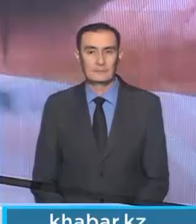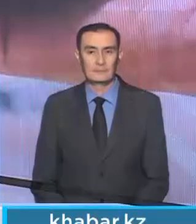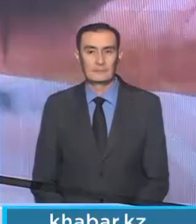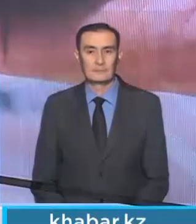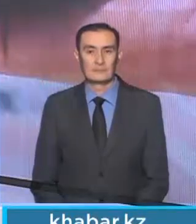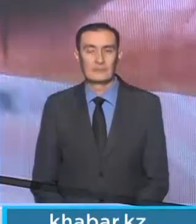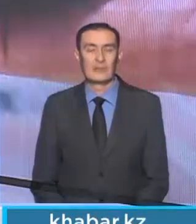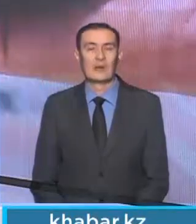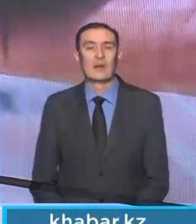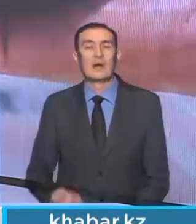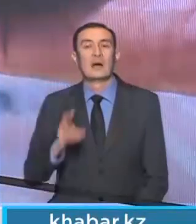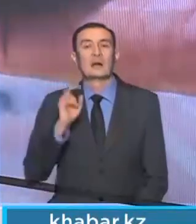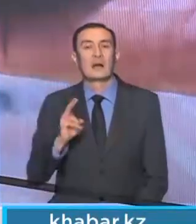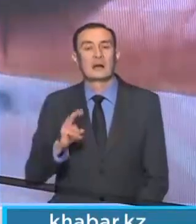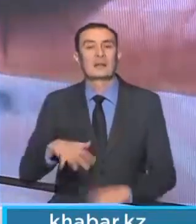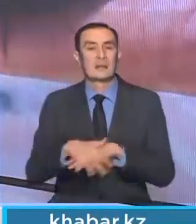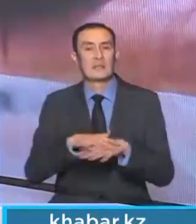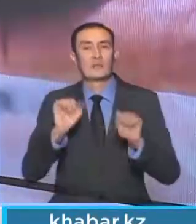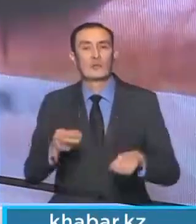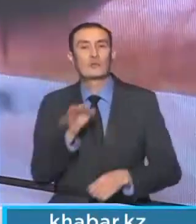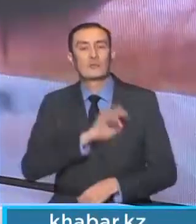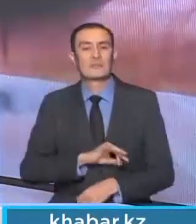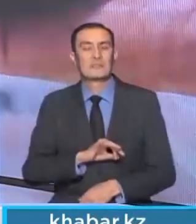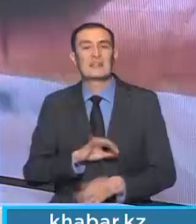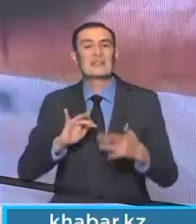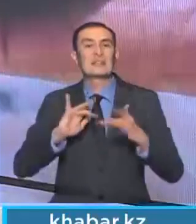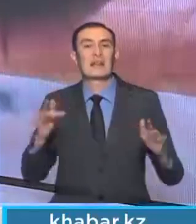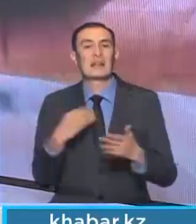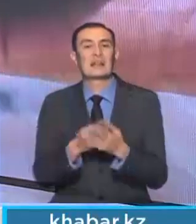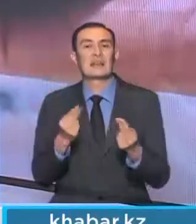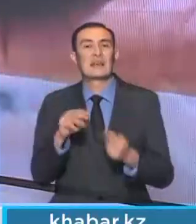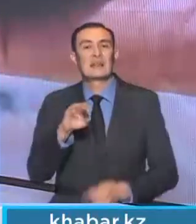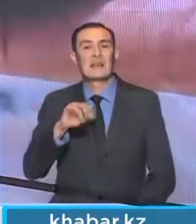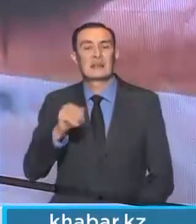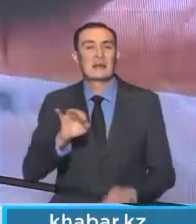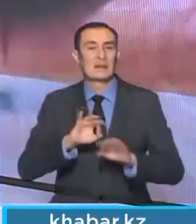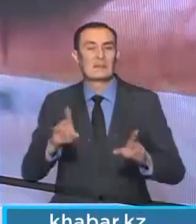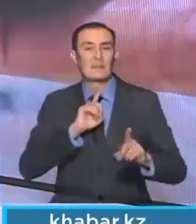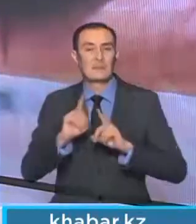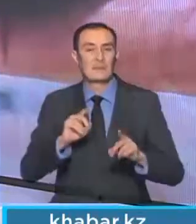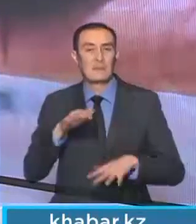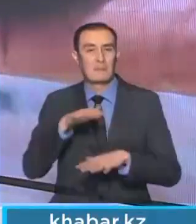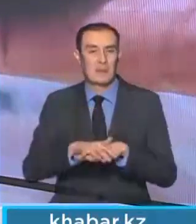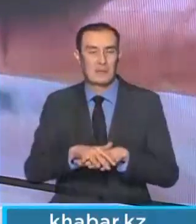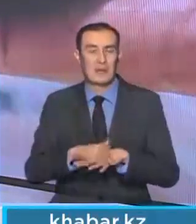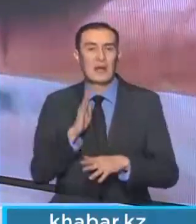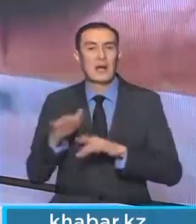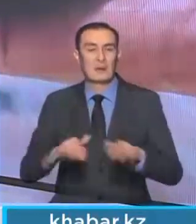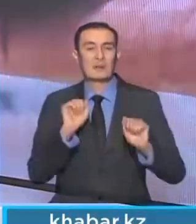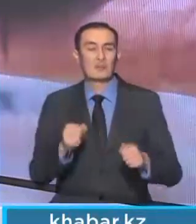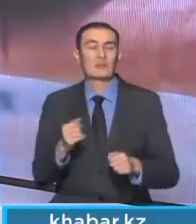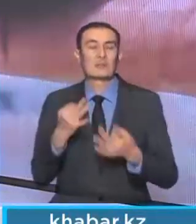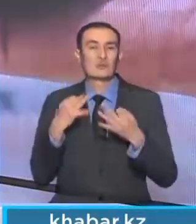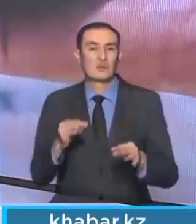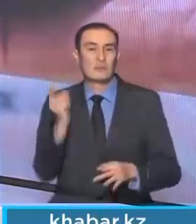И еще кое-что о валюте. Как казахстанцы смогут пользоваться цифровыми тенге, рассказали на брифинге в Нацбанке. Операции будут доступны